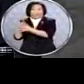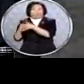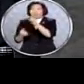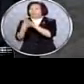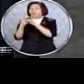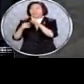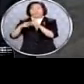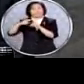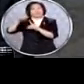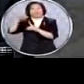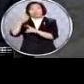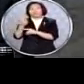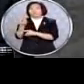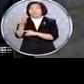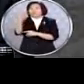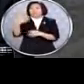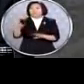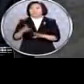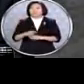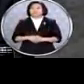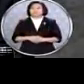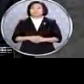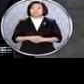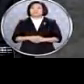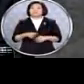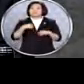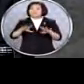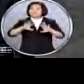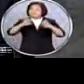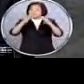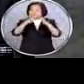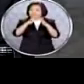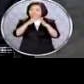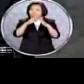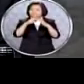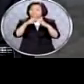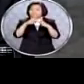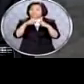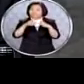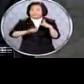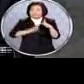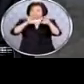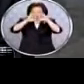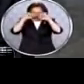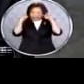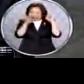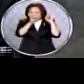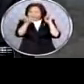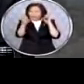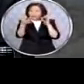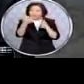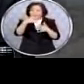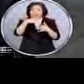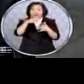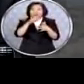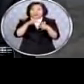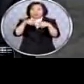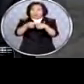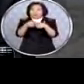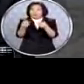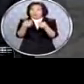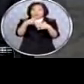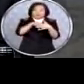了1.7兆。就说起来，国家整体的隐藏的债务啊，其高达了13兆，也